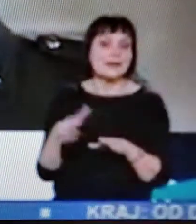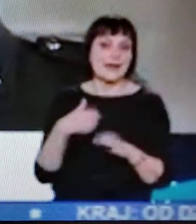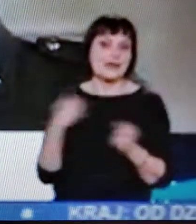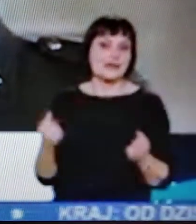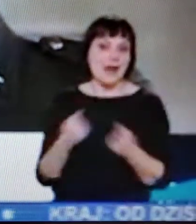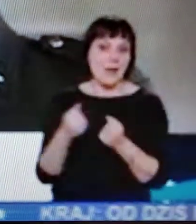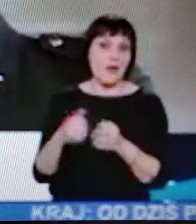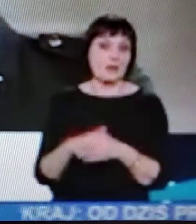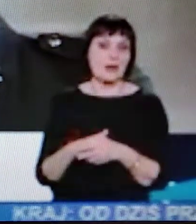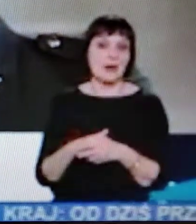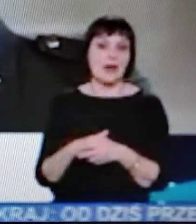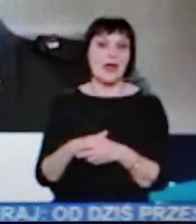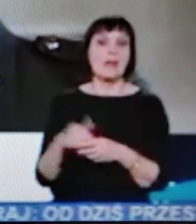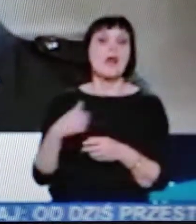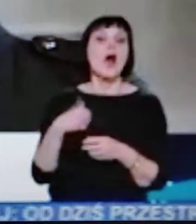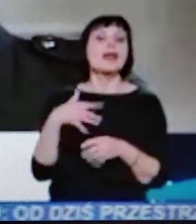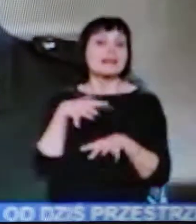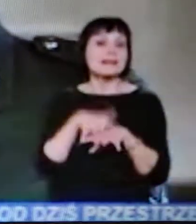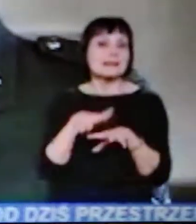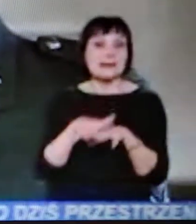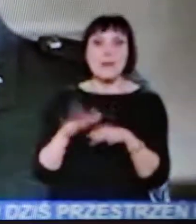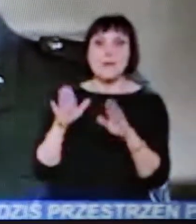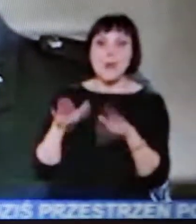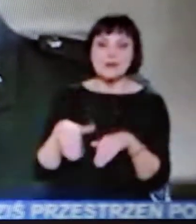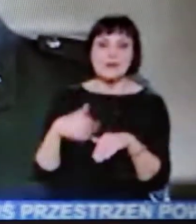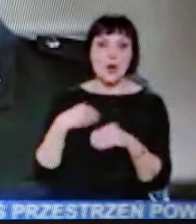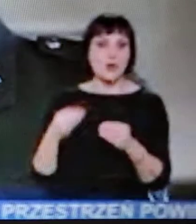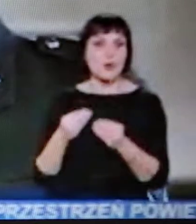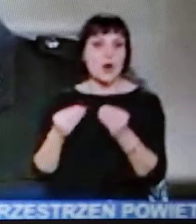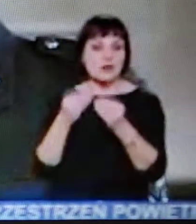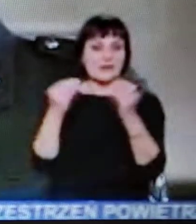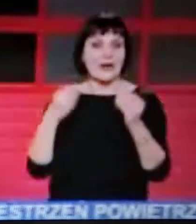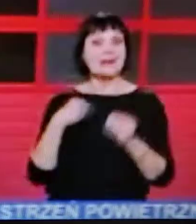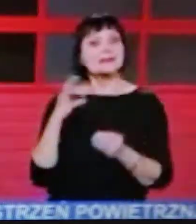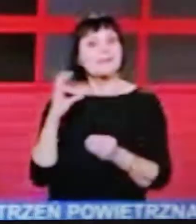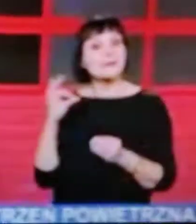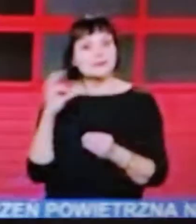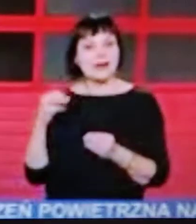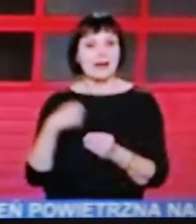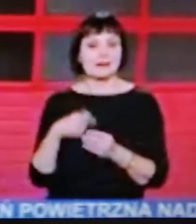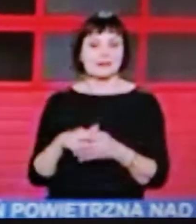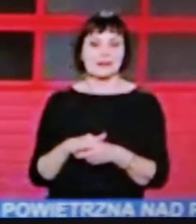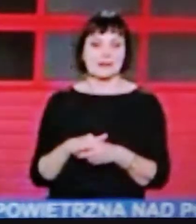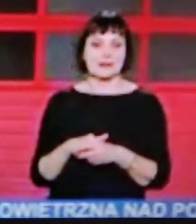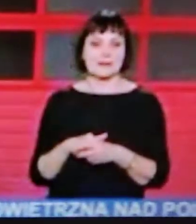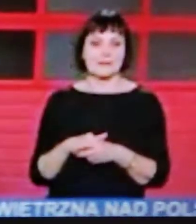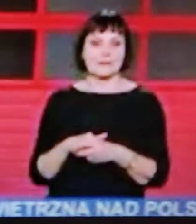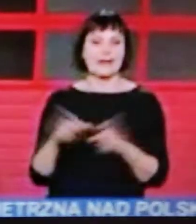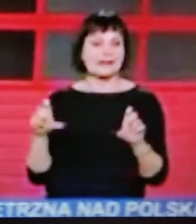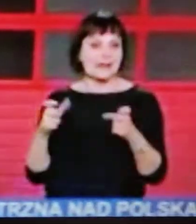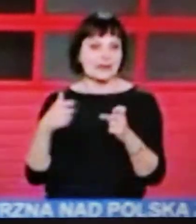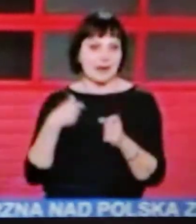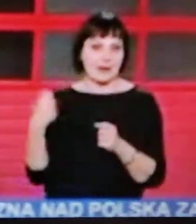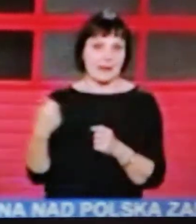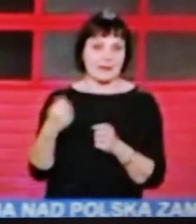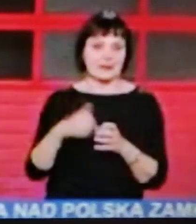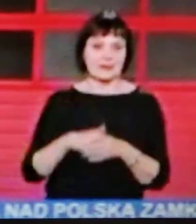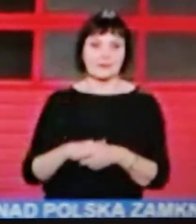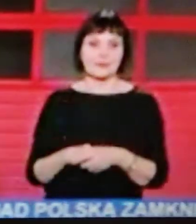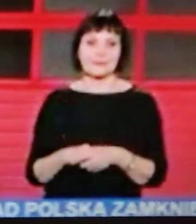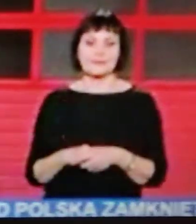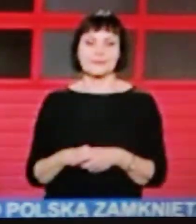które podejmujemy, no, krajowy system pozwoli nam na rozwijanie się i specjalizowanie w dziedzinach, do których zdarzeń, do których najczęściej jeździmy.